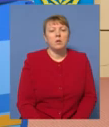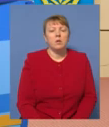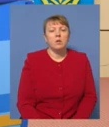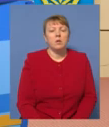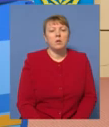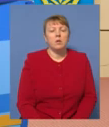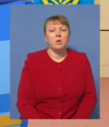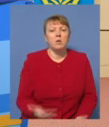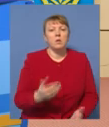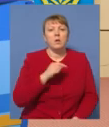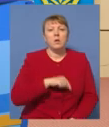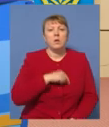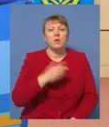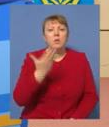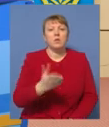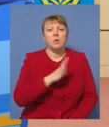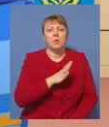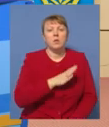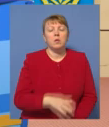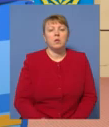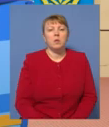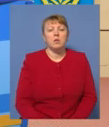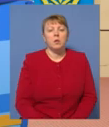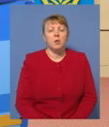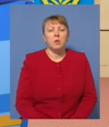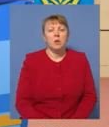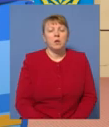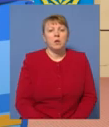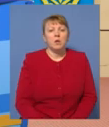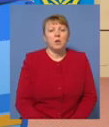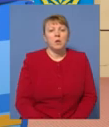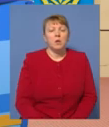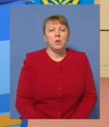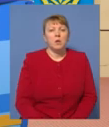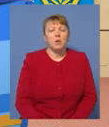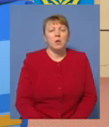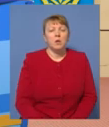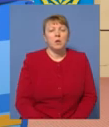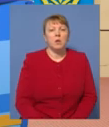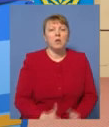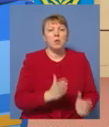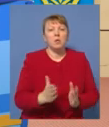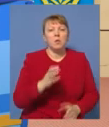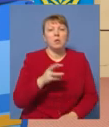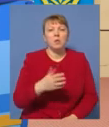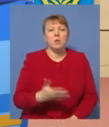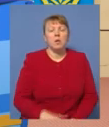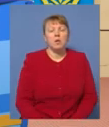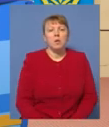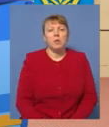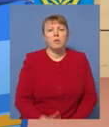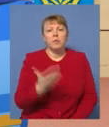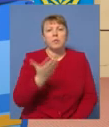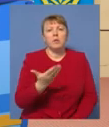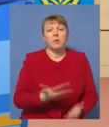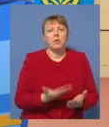В основном какого характера обращения? В основном, смотрите, вот по обращениям, положительные моменты, которые мы достигли по обращению.